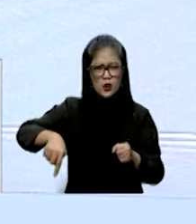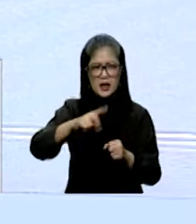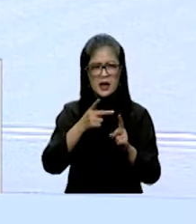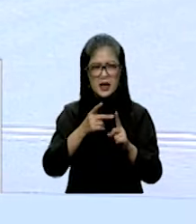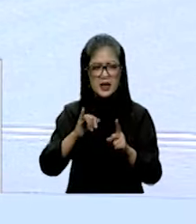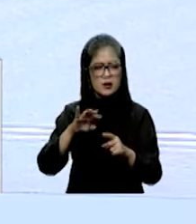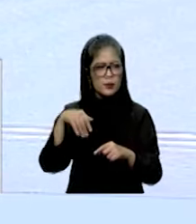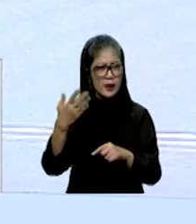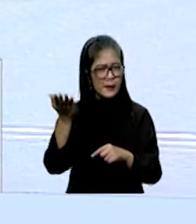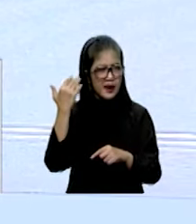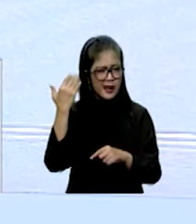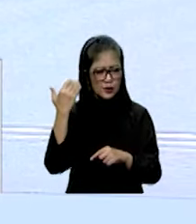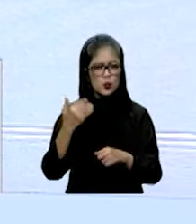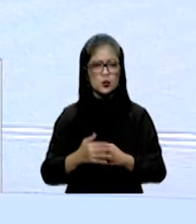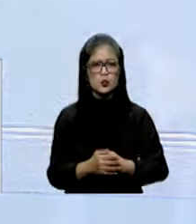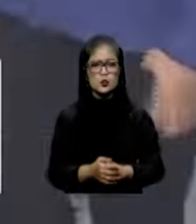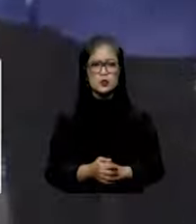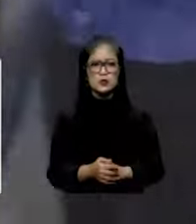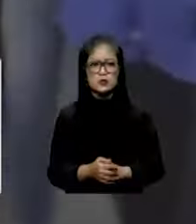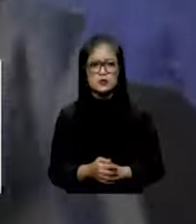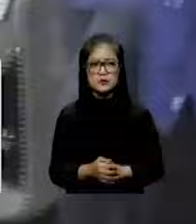beberapa waktu lalu.